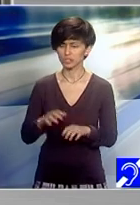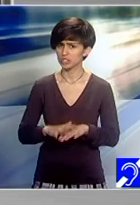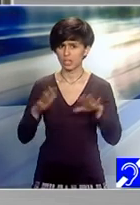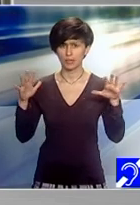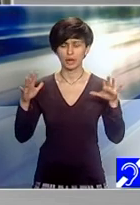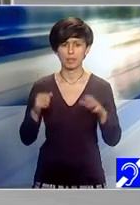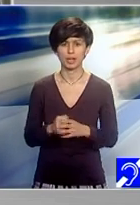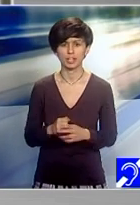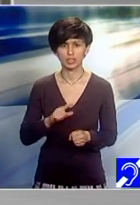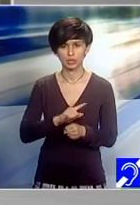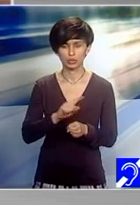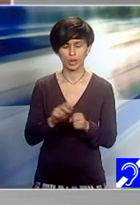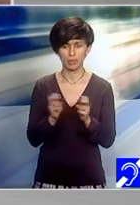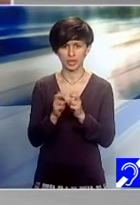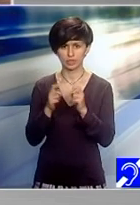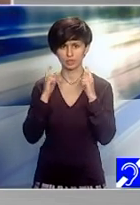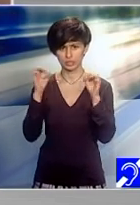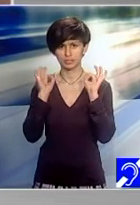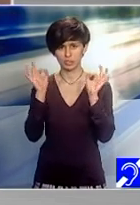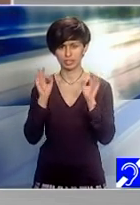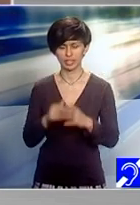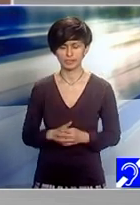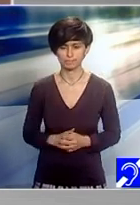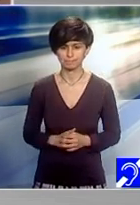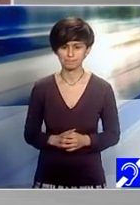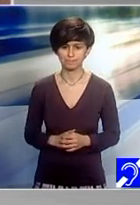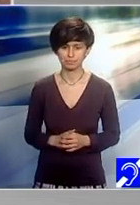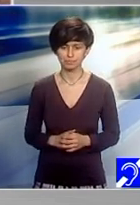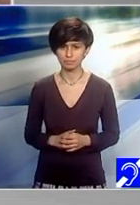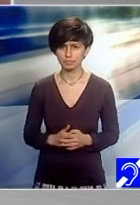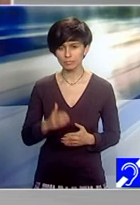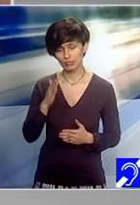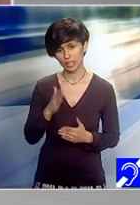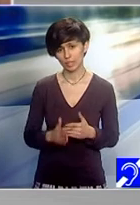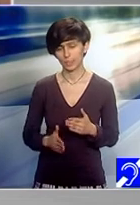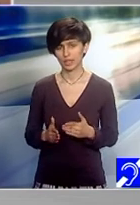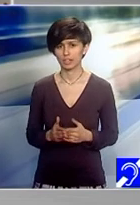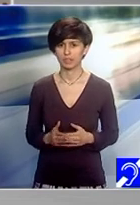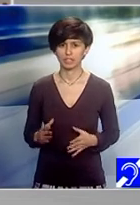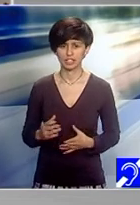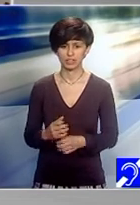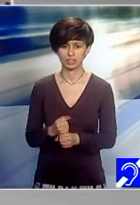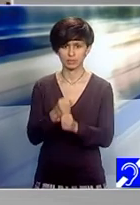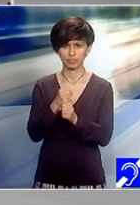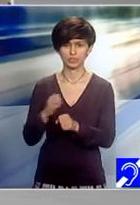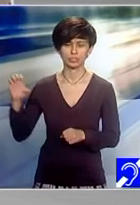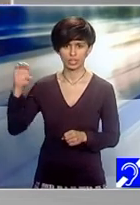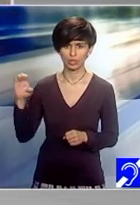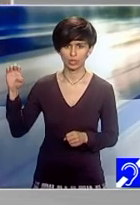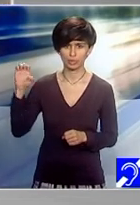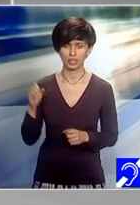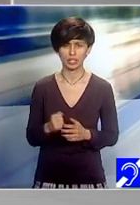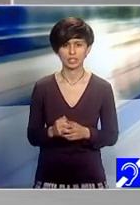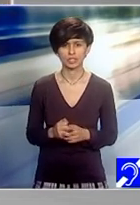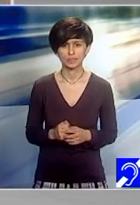de data asta. Și în final, pe tot o fișă pe fonduri europene, care va fi depus în